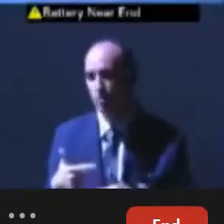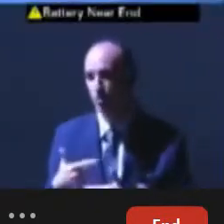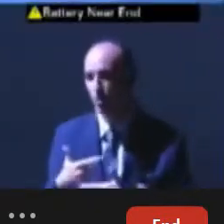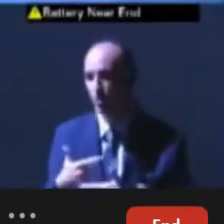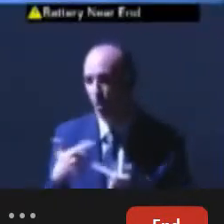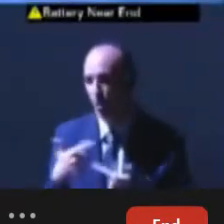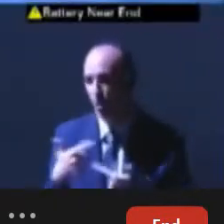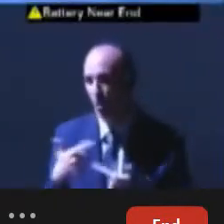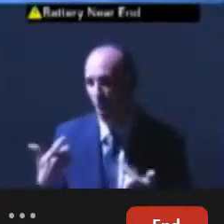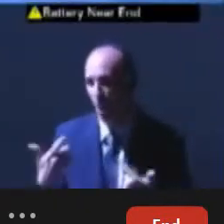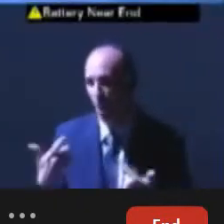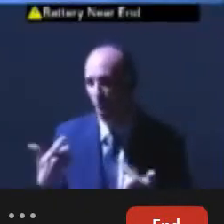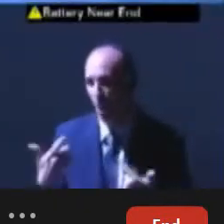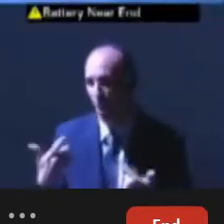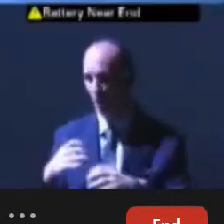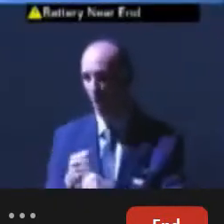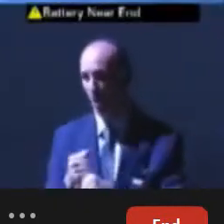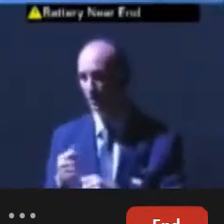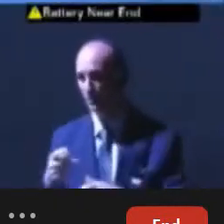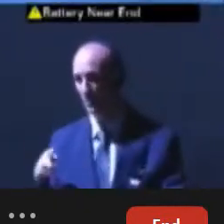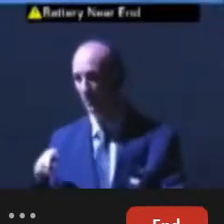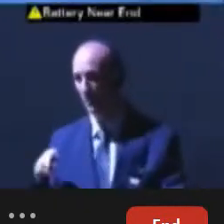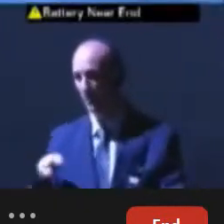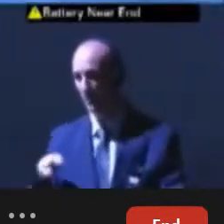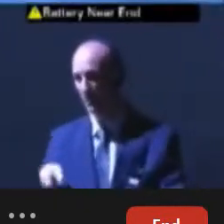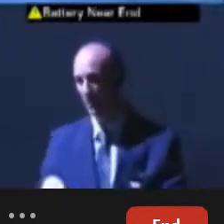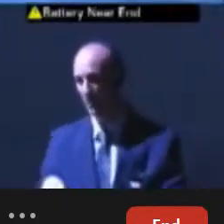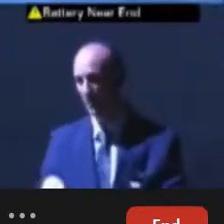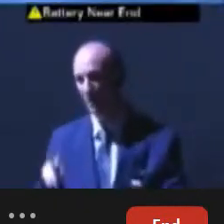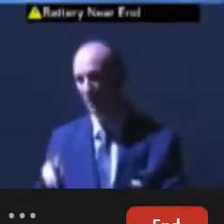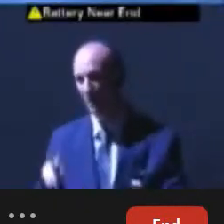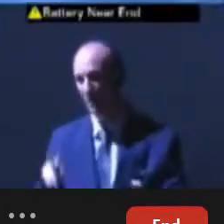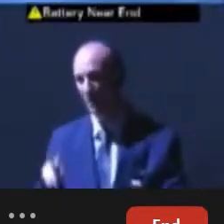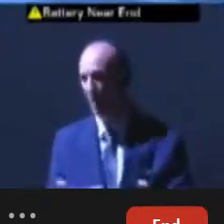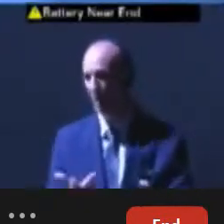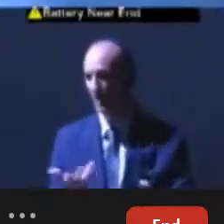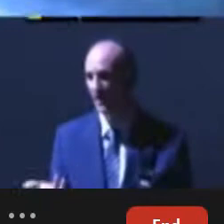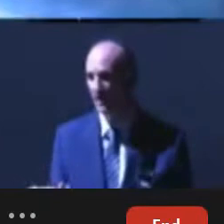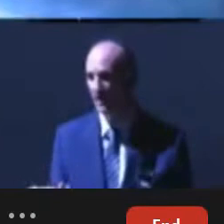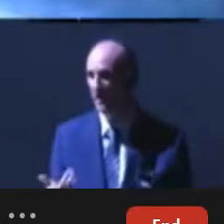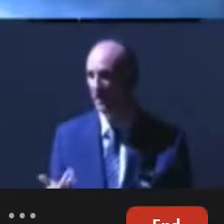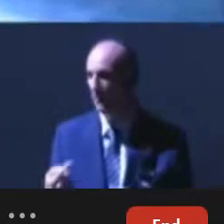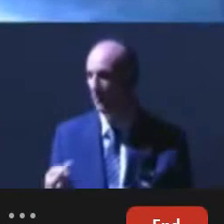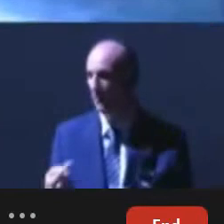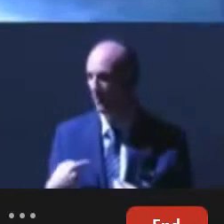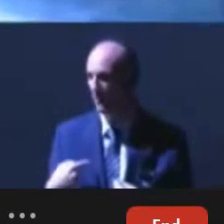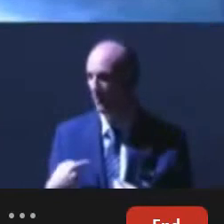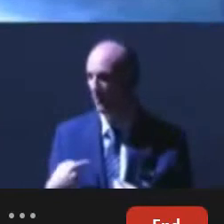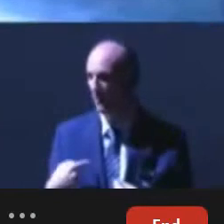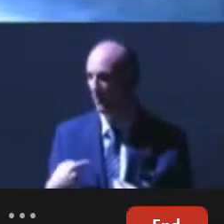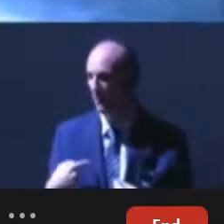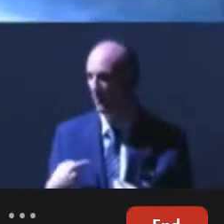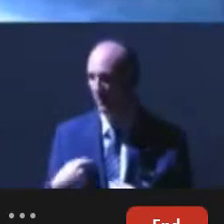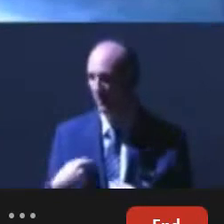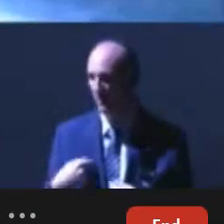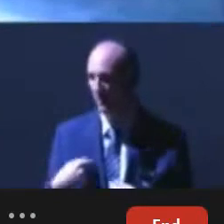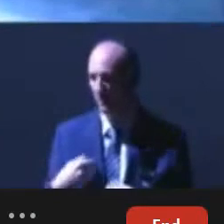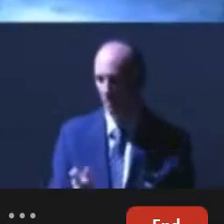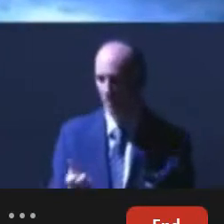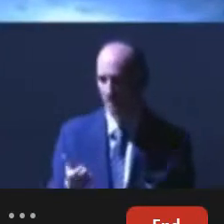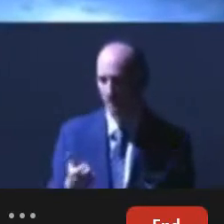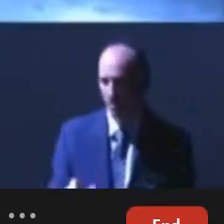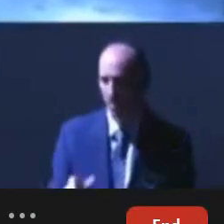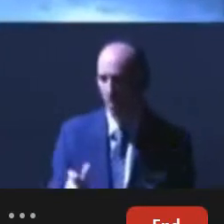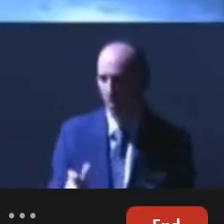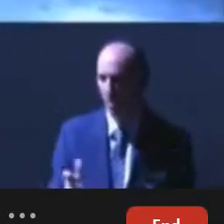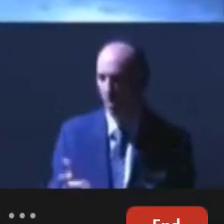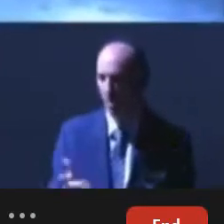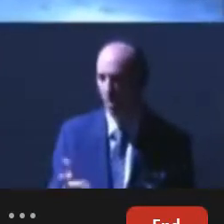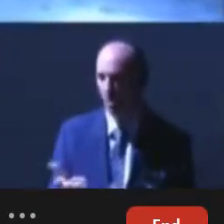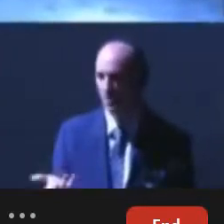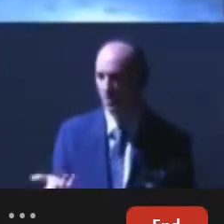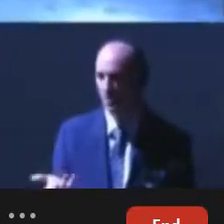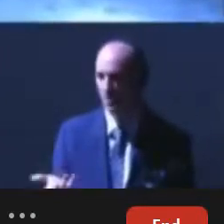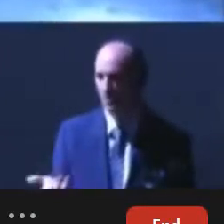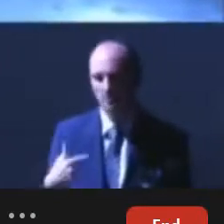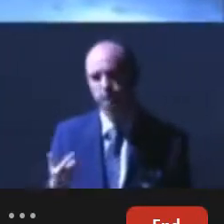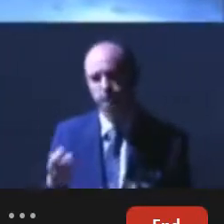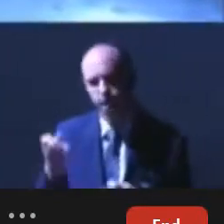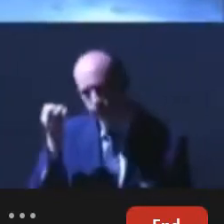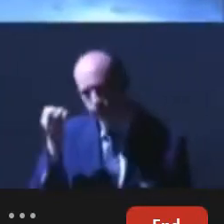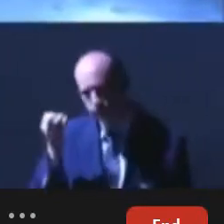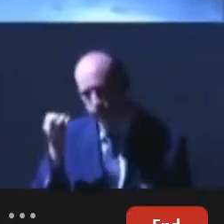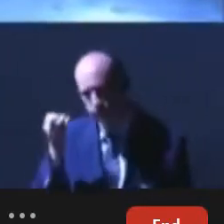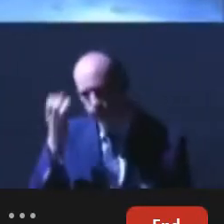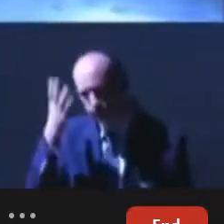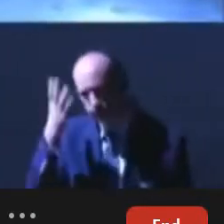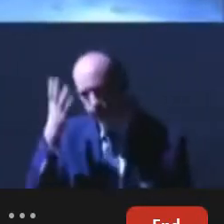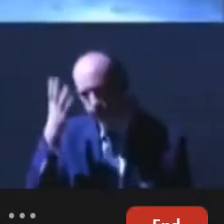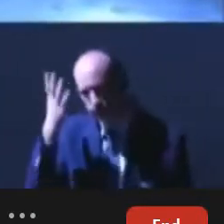của tôi là gì? Là cái sự cải tiến nền kinh tế thế giới, cái tiến hóa nền kinh tế thế giới, là mọi người ai cũng có thể làm được cái điều mà họ thích. Và khi mà họ